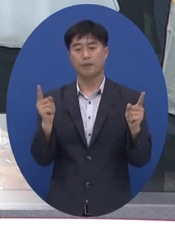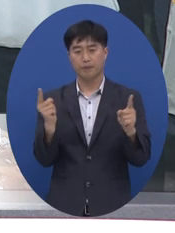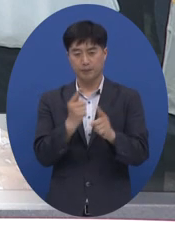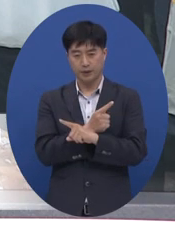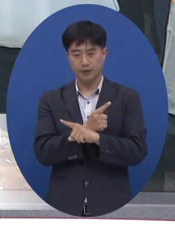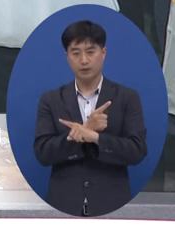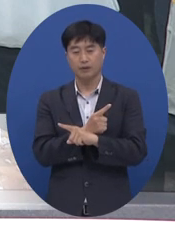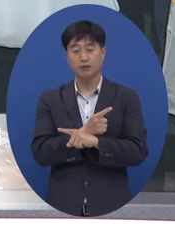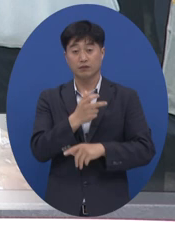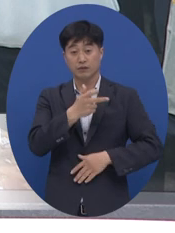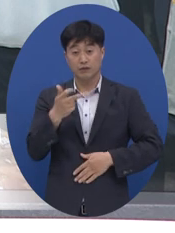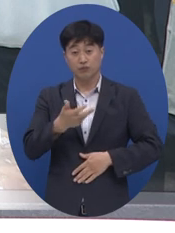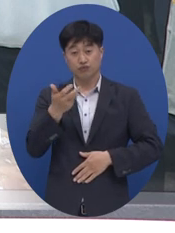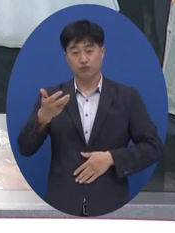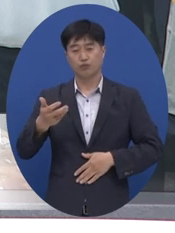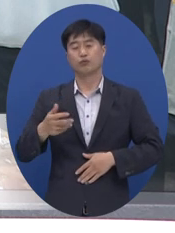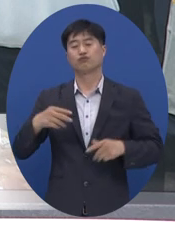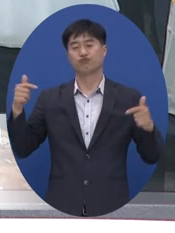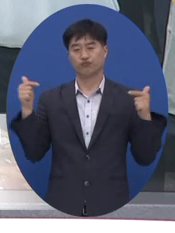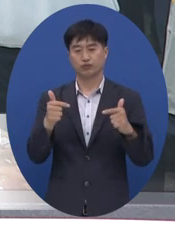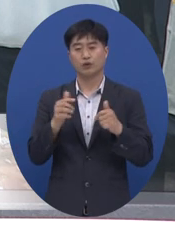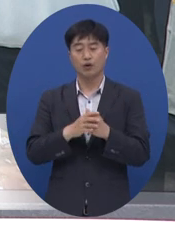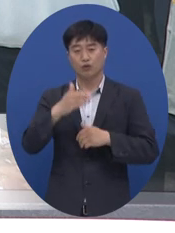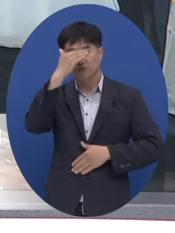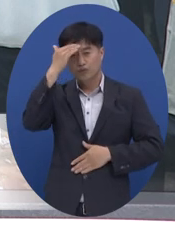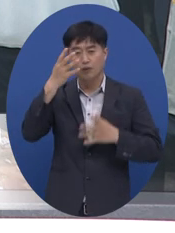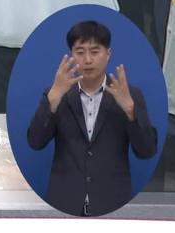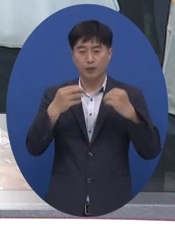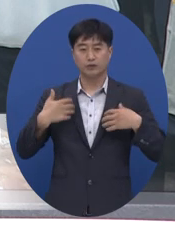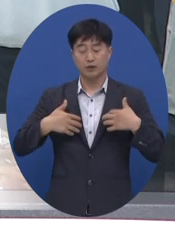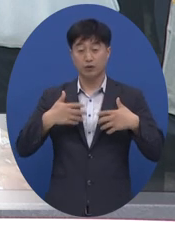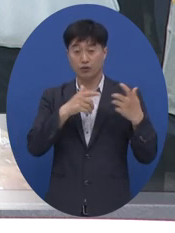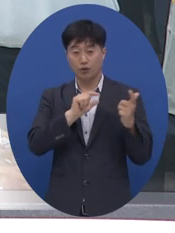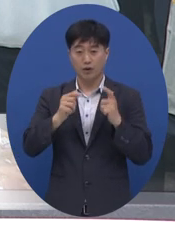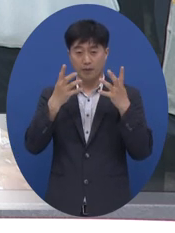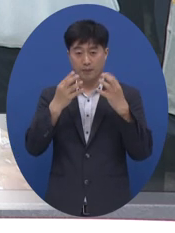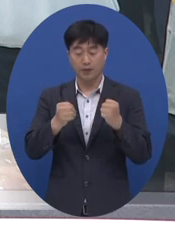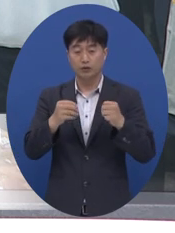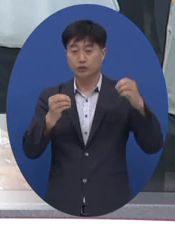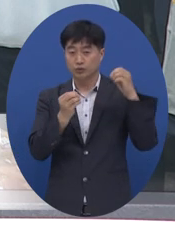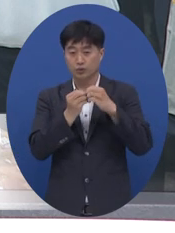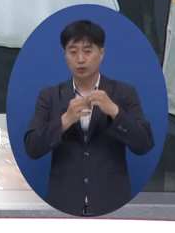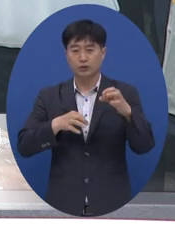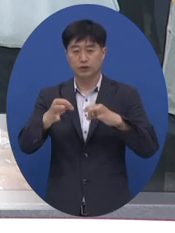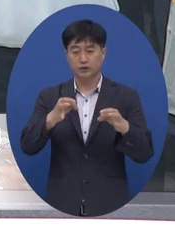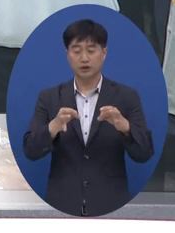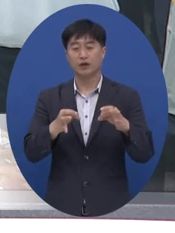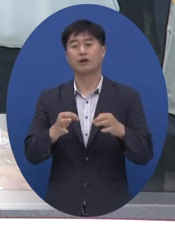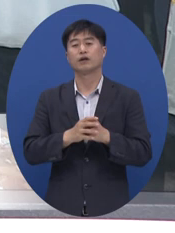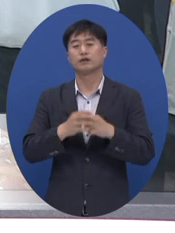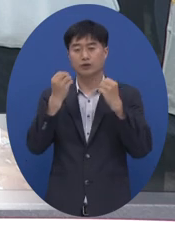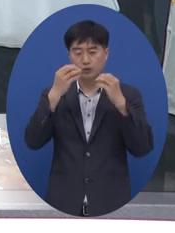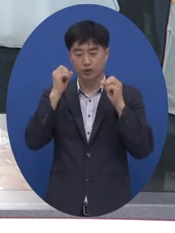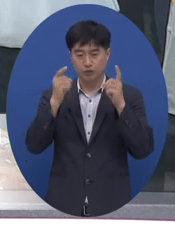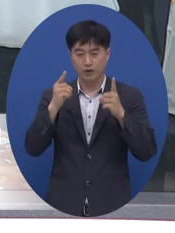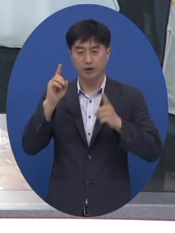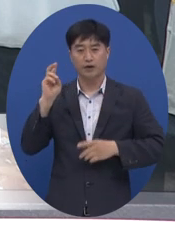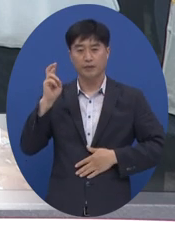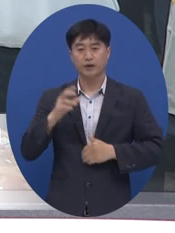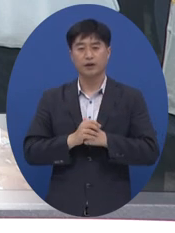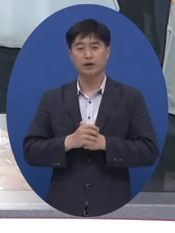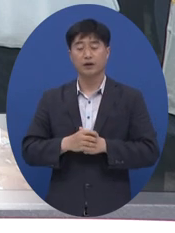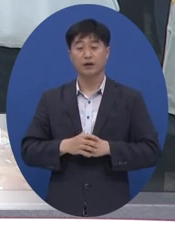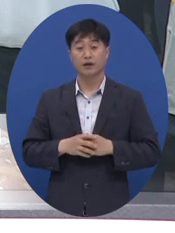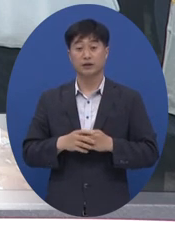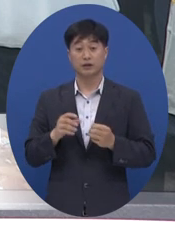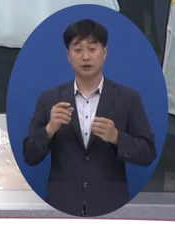저물고 있다며 볼거리 많고 즐길거리 가득한 전통시장을 만든다면 새로운 기회가 올 거라고 말했는데요. 사업자 등록이